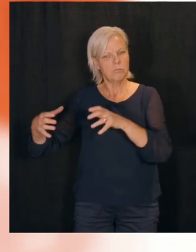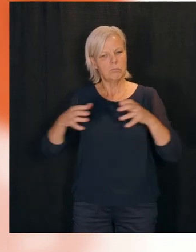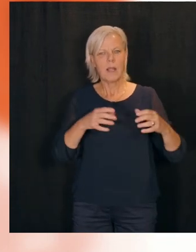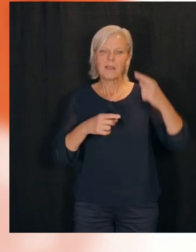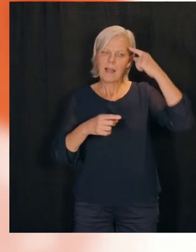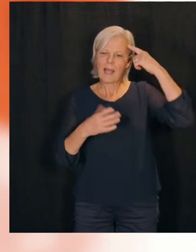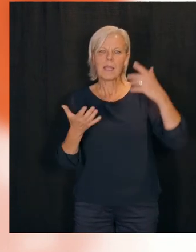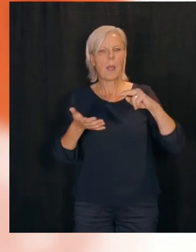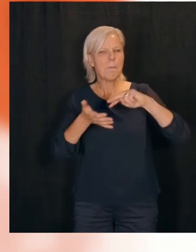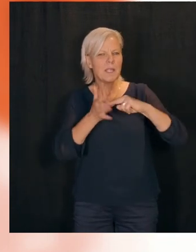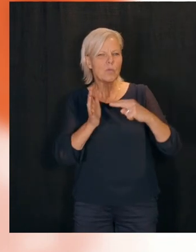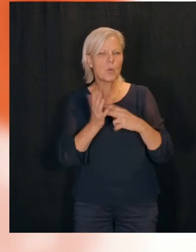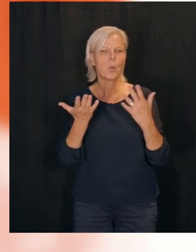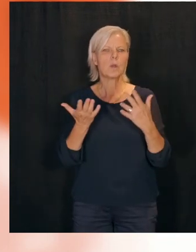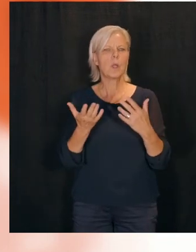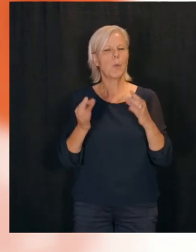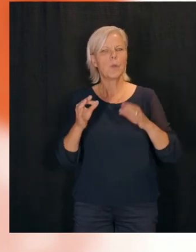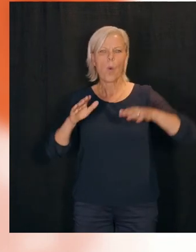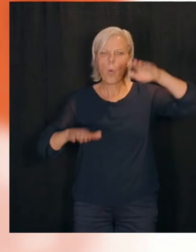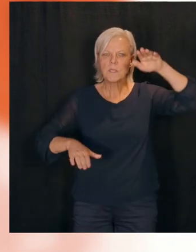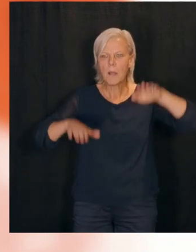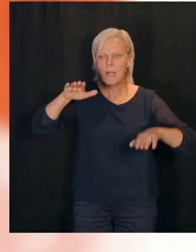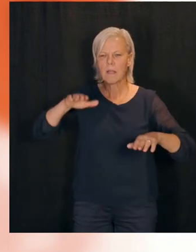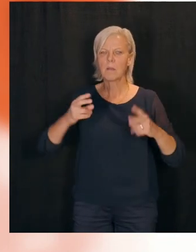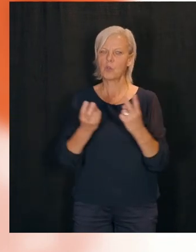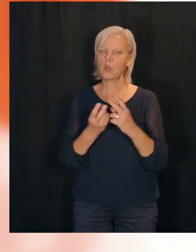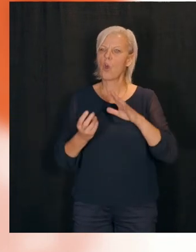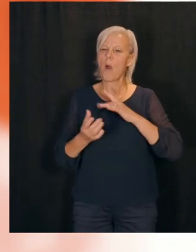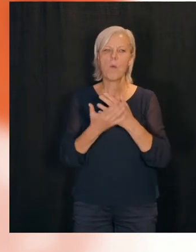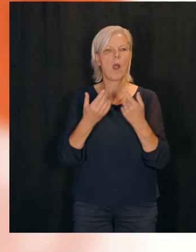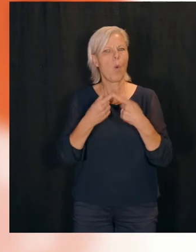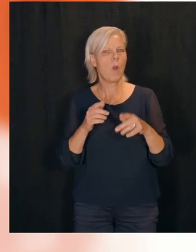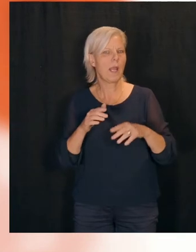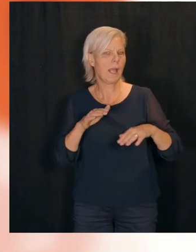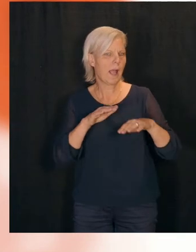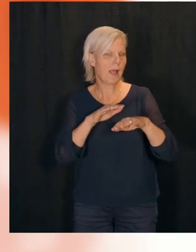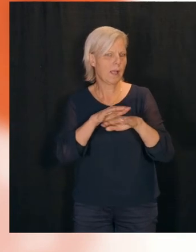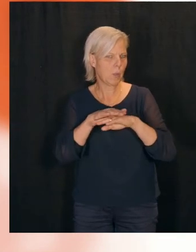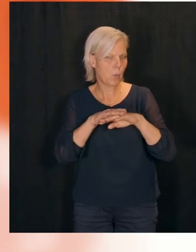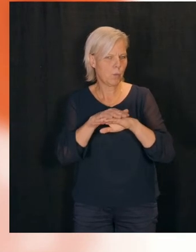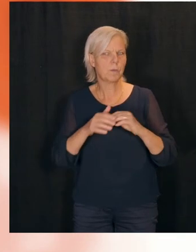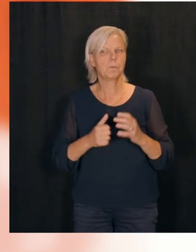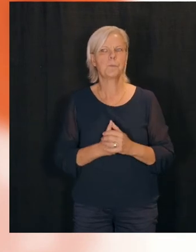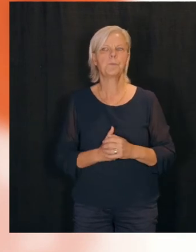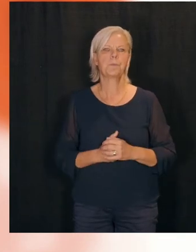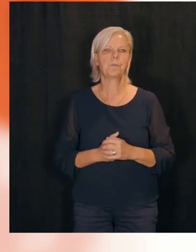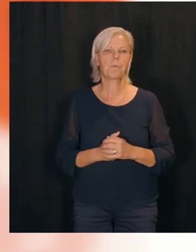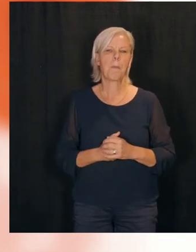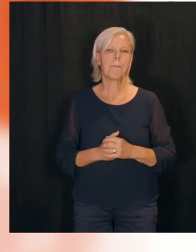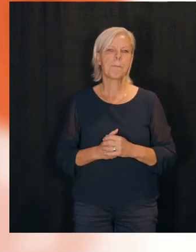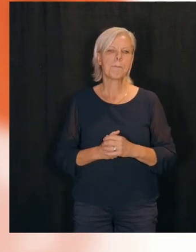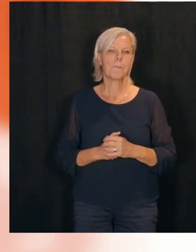för att hantera ojämlikhet, att ojämlikhet har många grunder. Nästa.